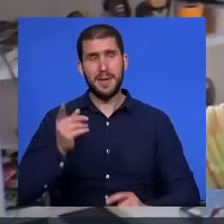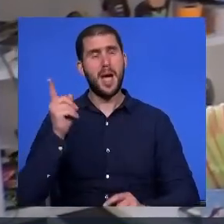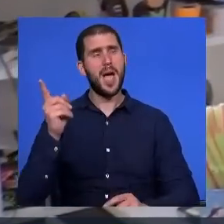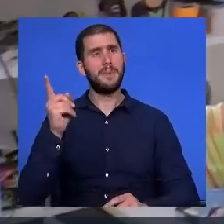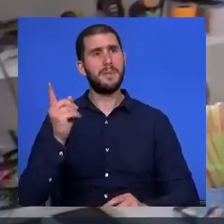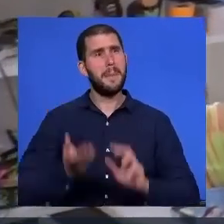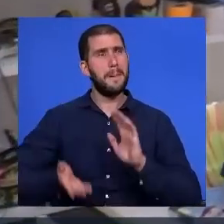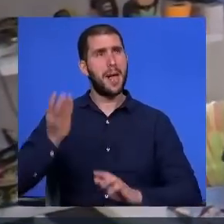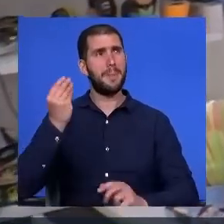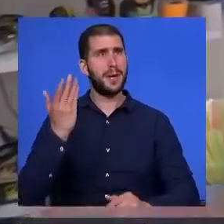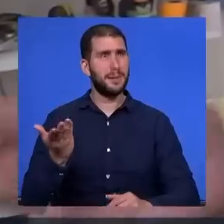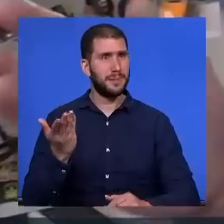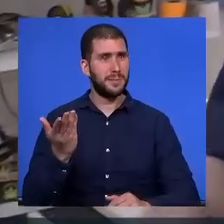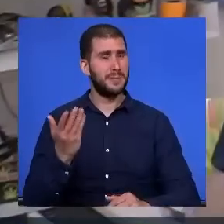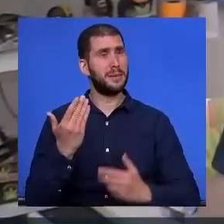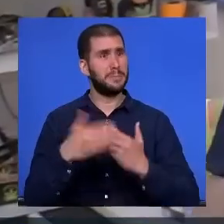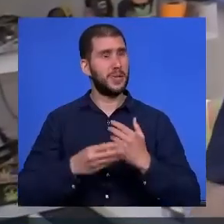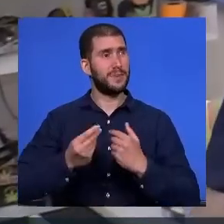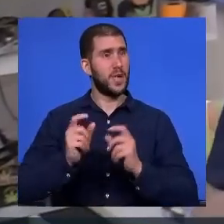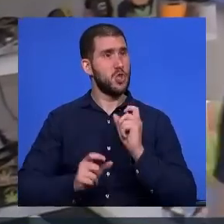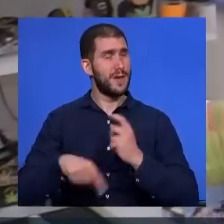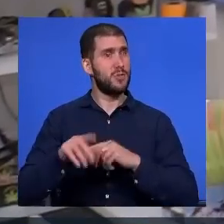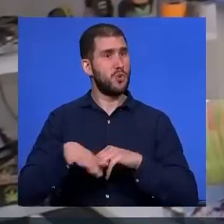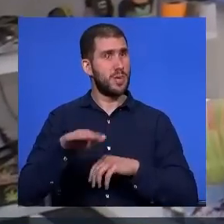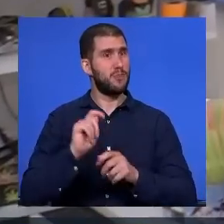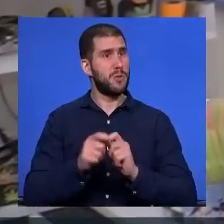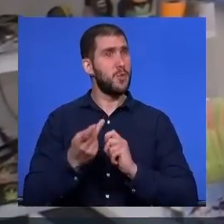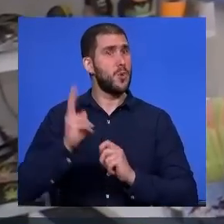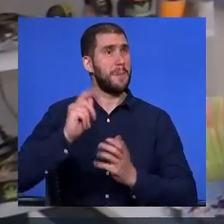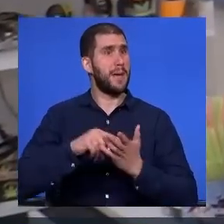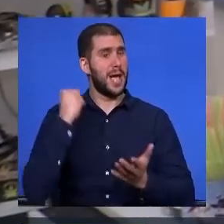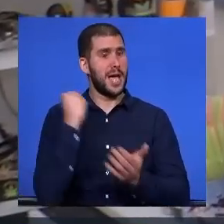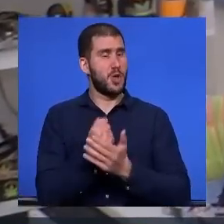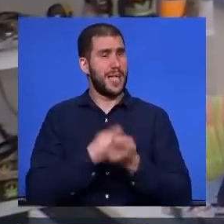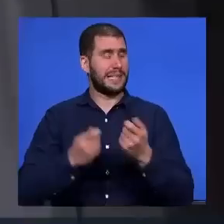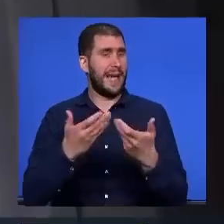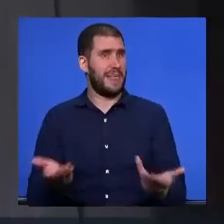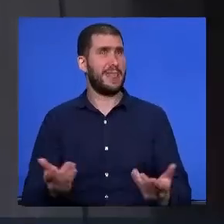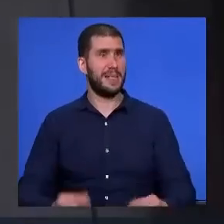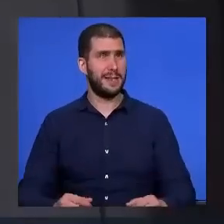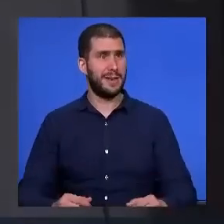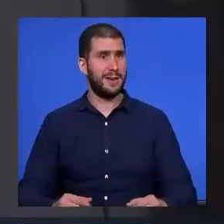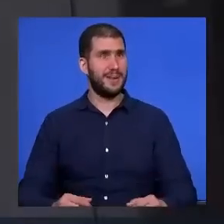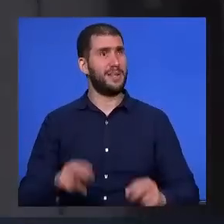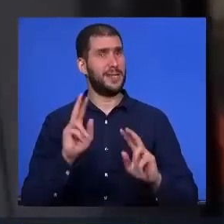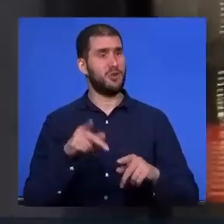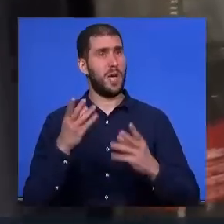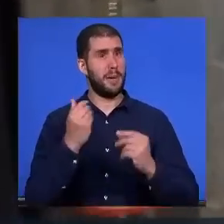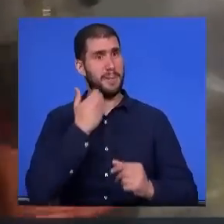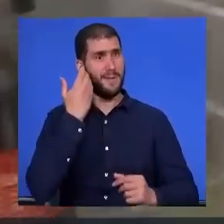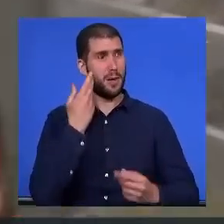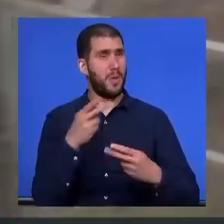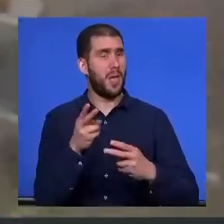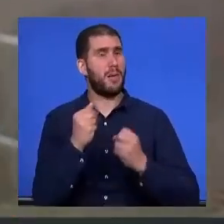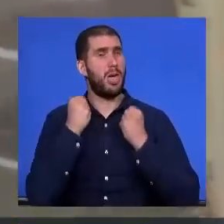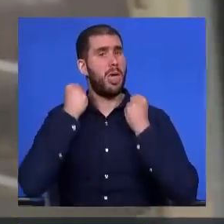את המחירים. ובסופו של דבר, התושבים של השכונה משלמים יותר, בגלל שאין רישיון עסק. יש פה הרבה מבוגרים שלא